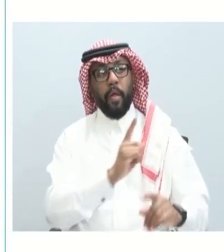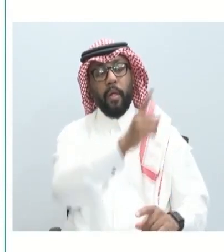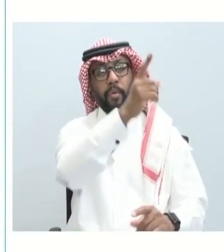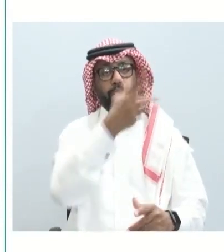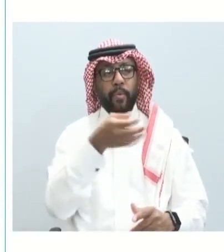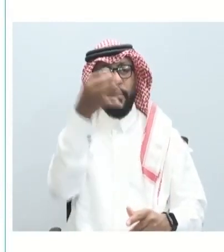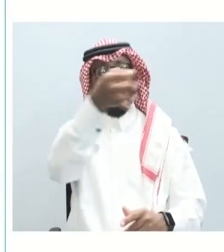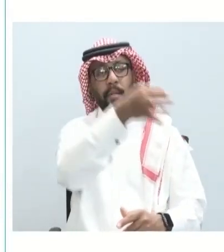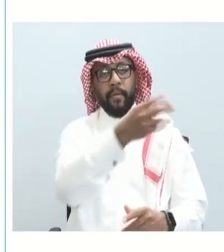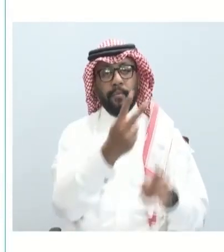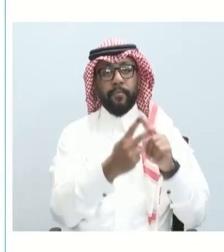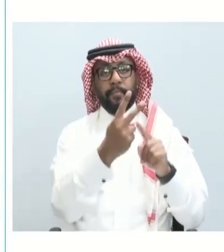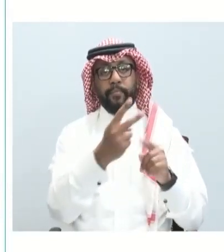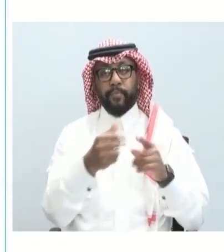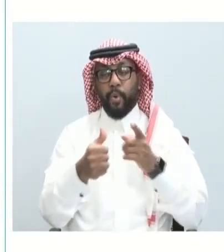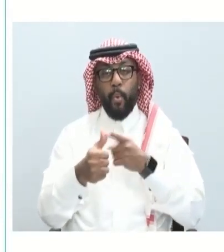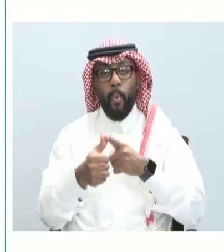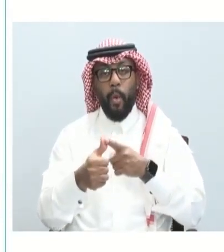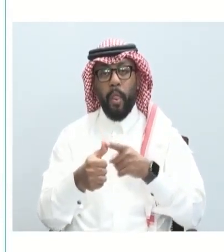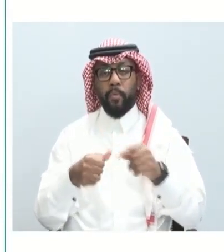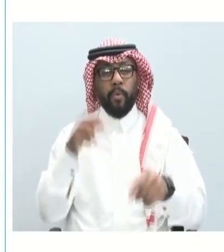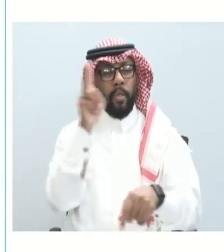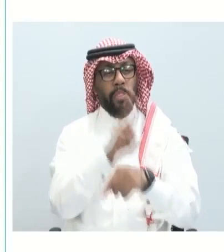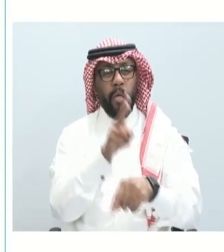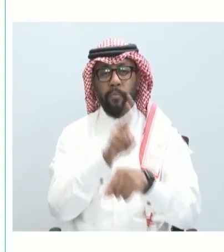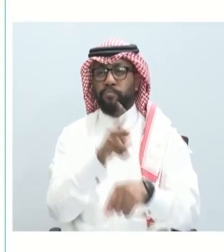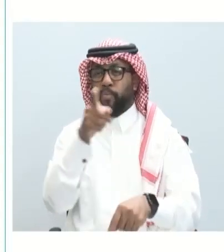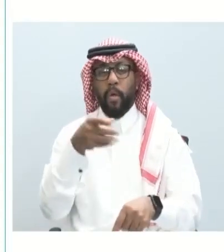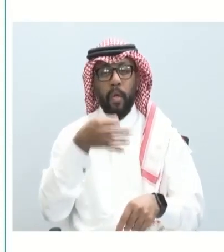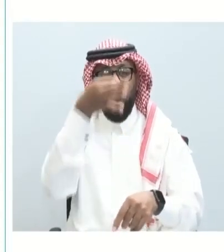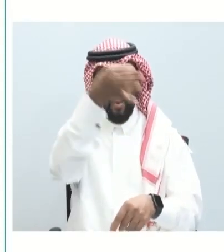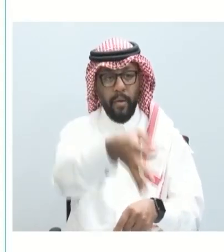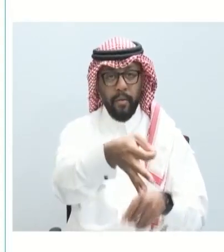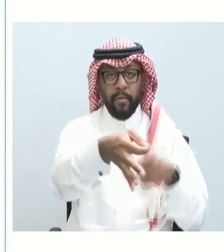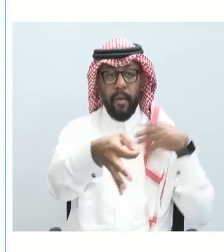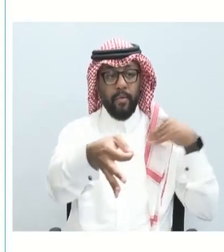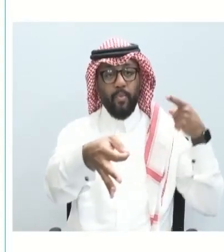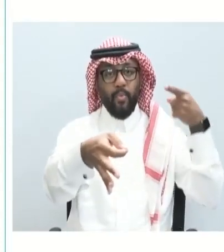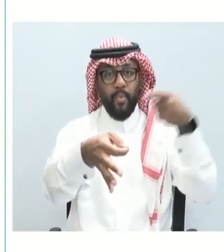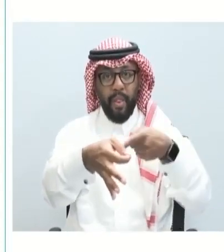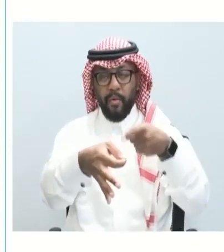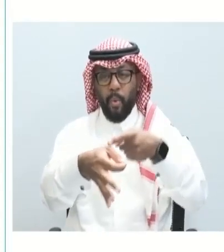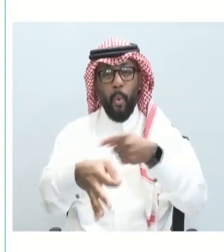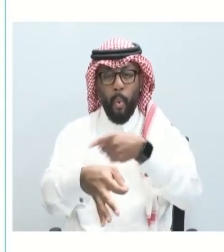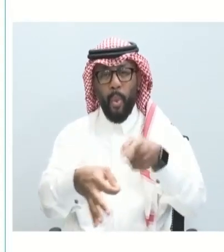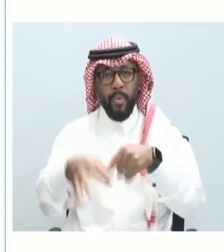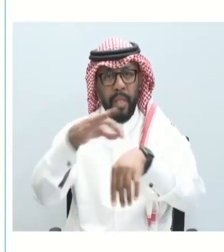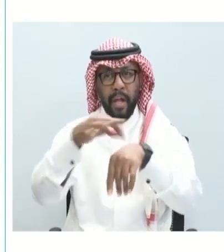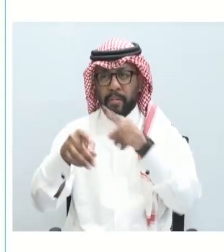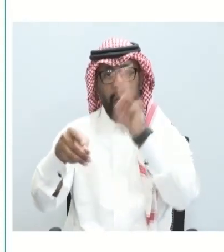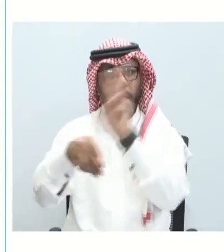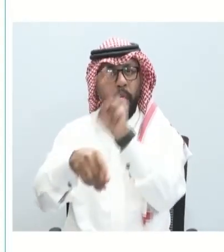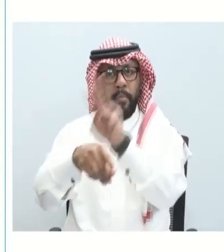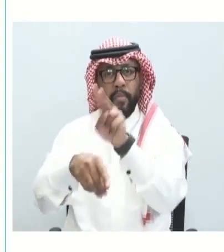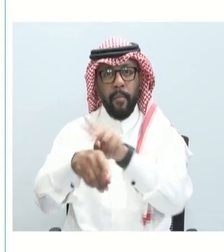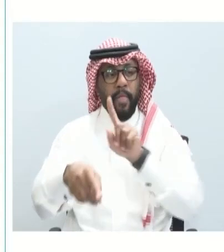كل من فيها يكذب دائما ولا يقول الصدق واهل المدينه الثانيه